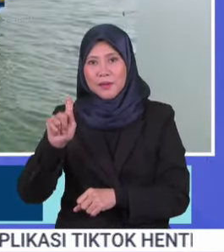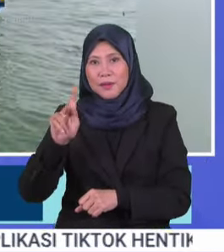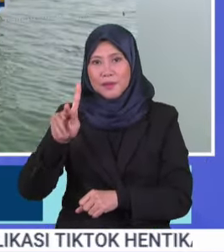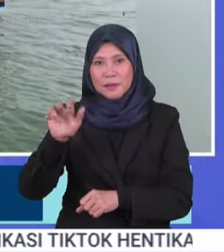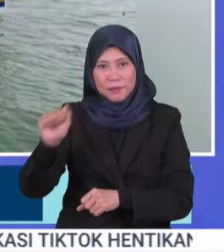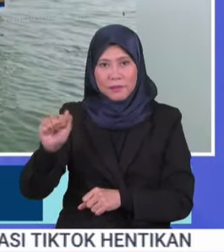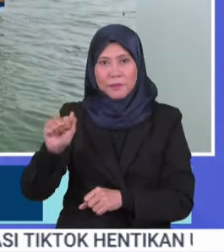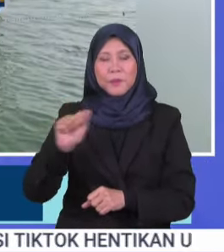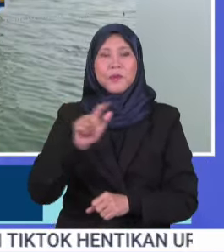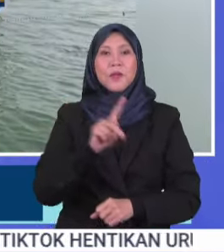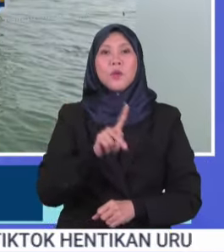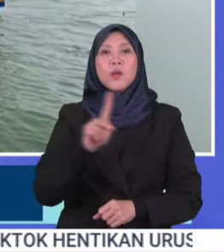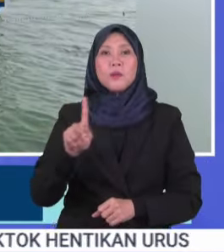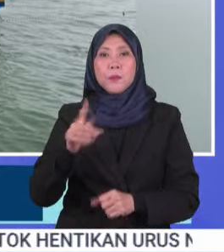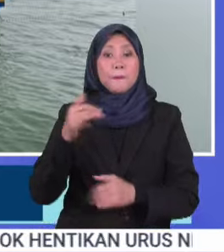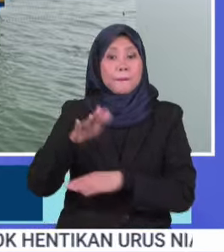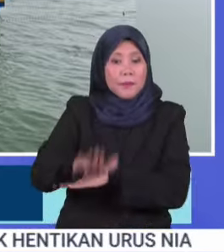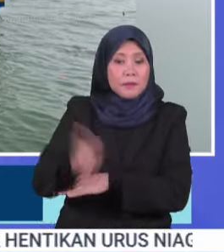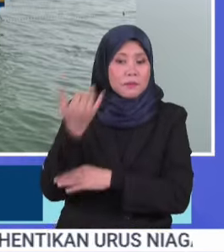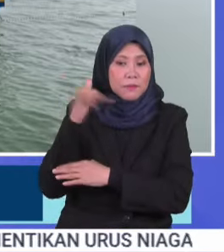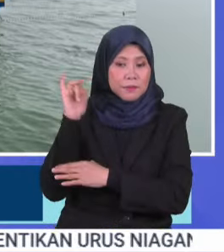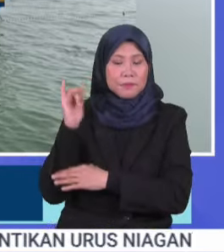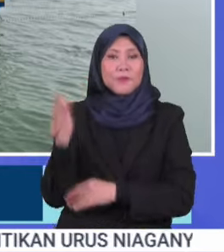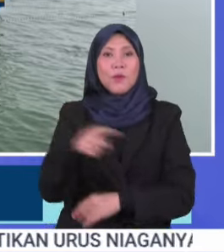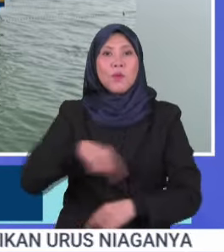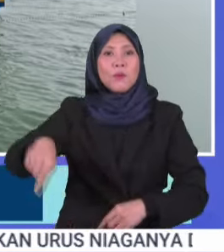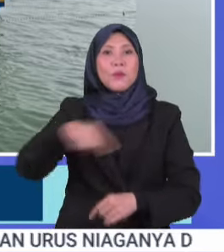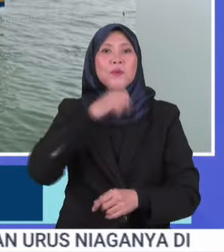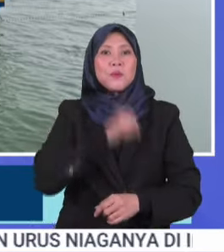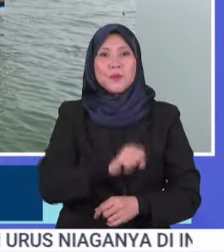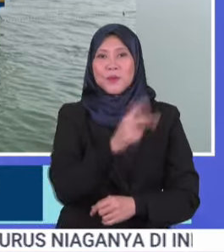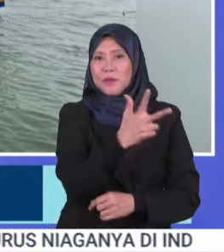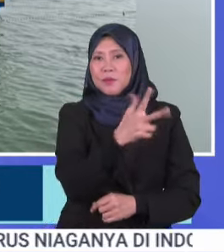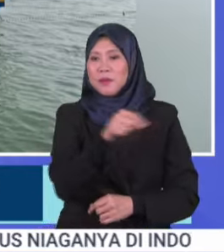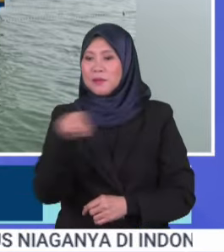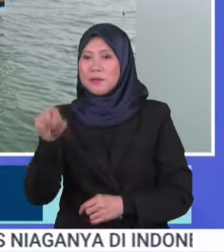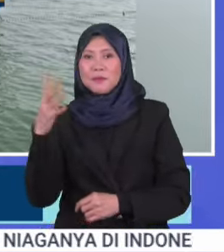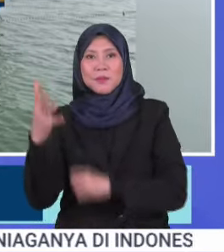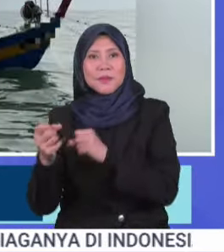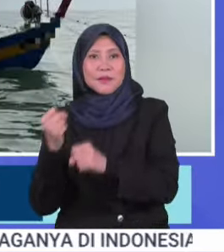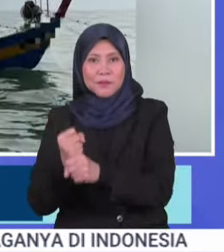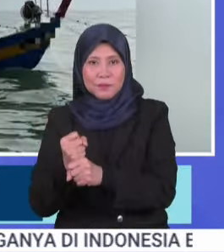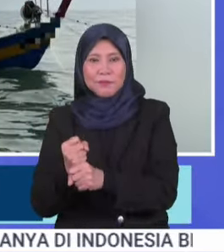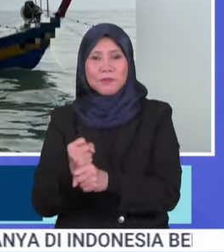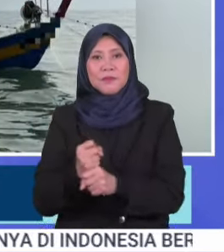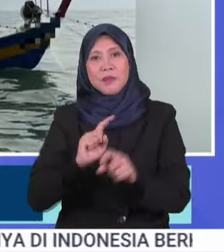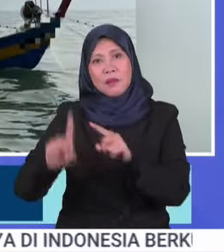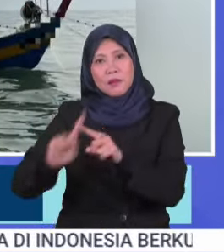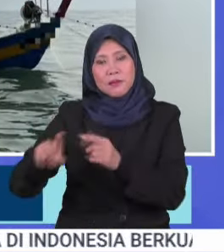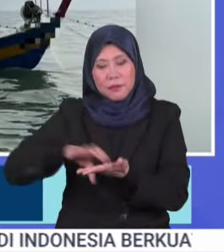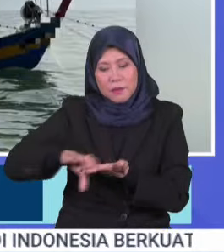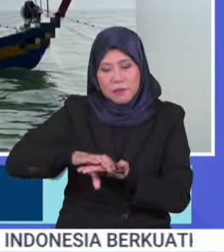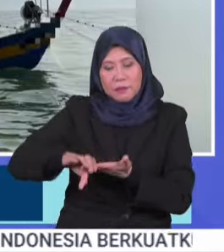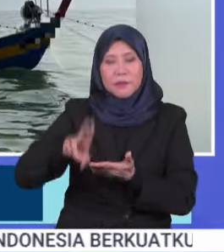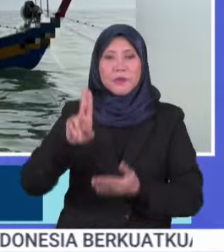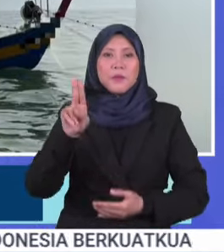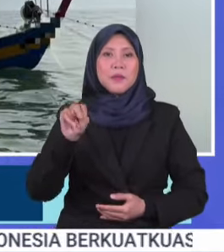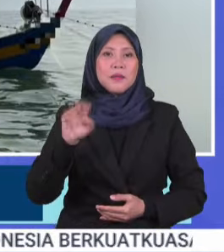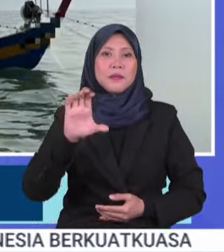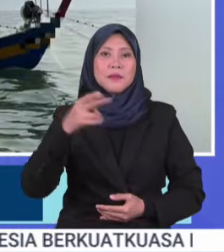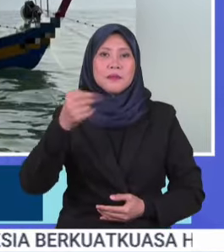daya Muara Kuala Krau petang kemarin. Kesemua mereka berusia 13 hingga 14 tahun, pemegang kad